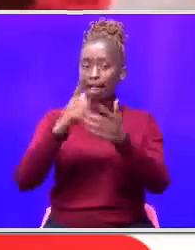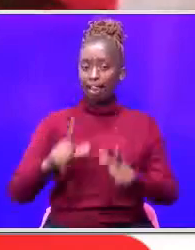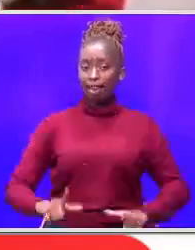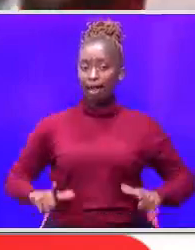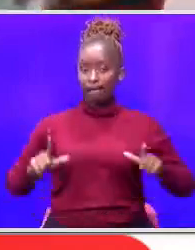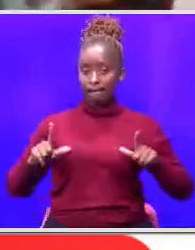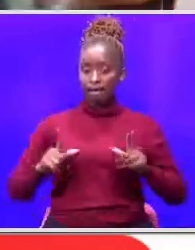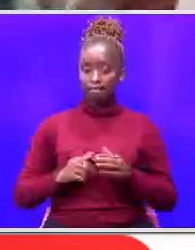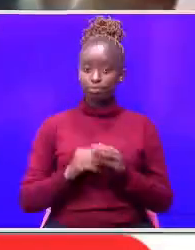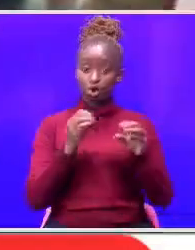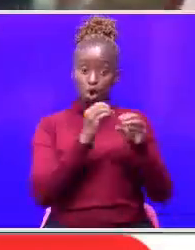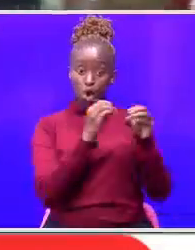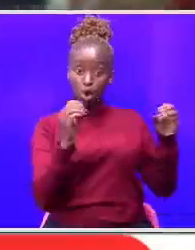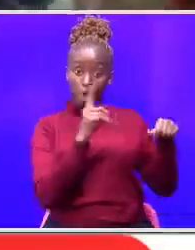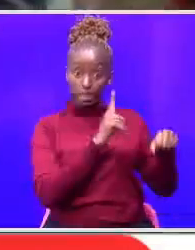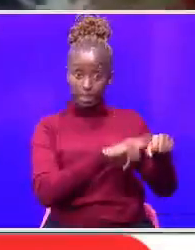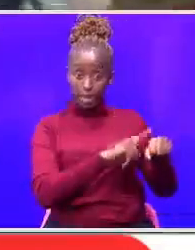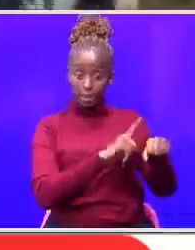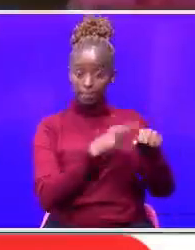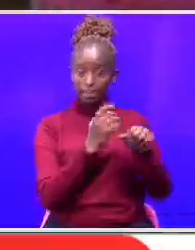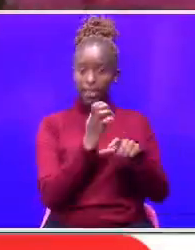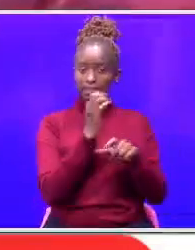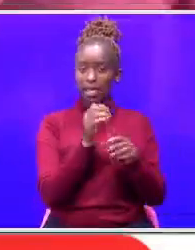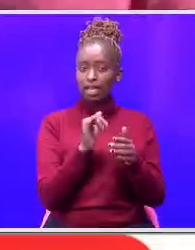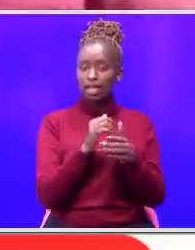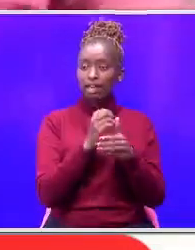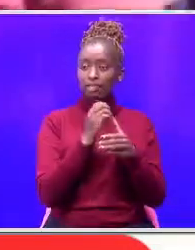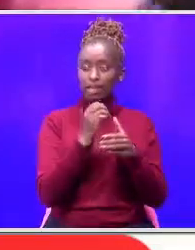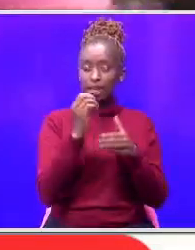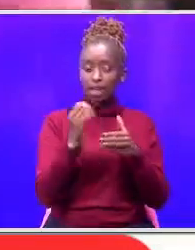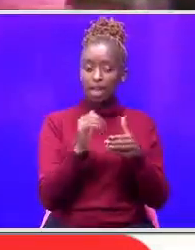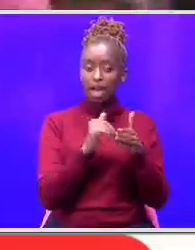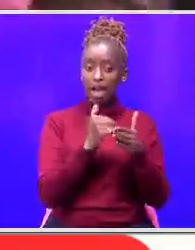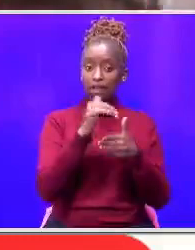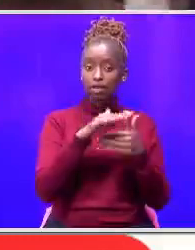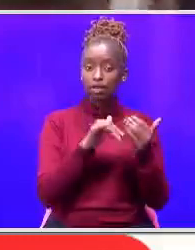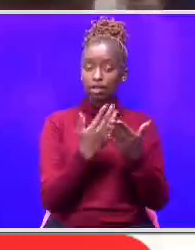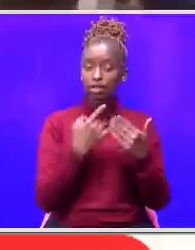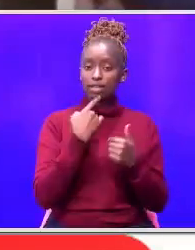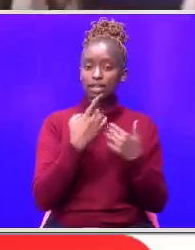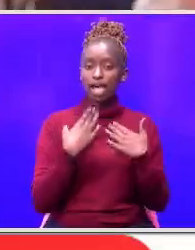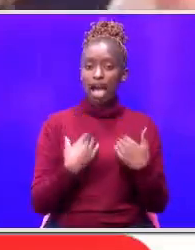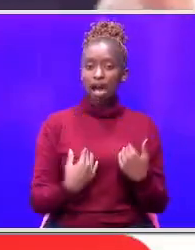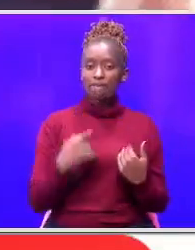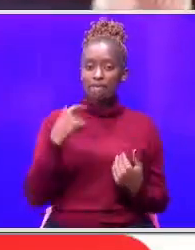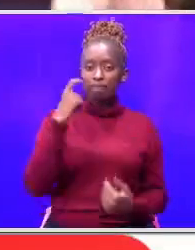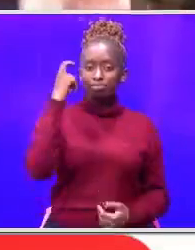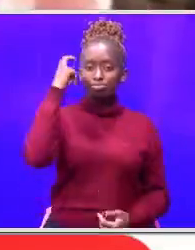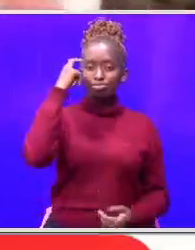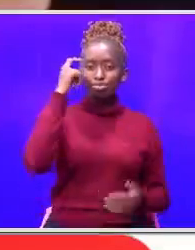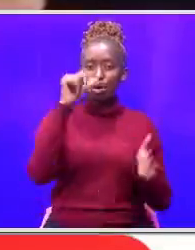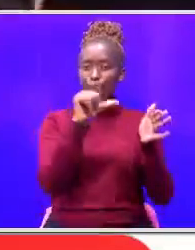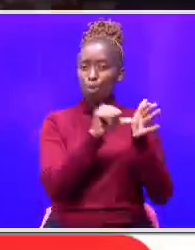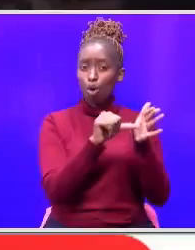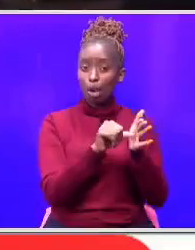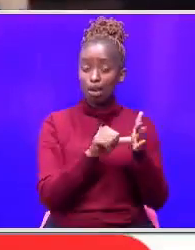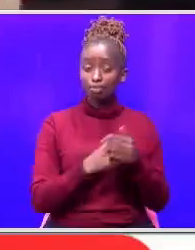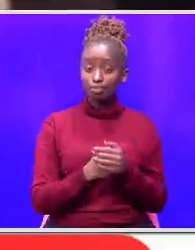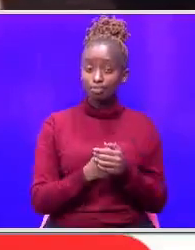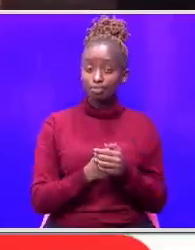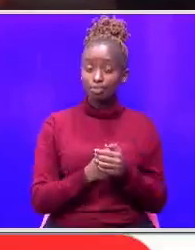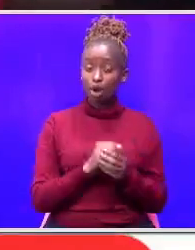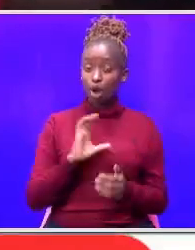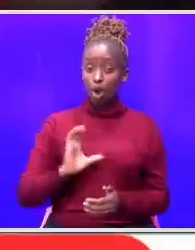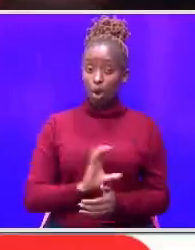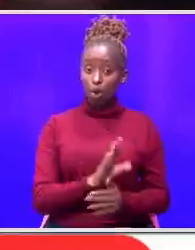kipindi kirefu, hata hivyo, taarifa za muuaji huyo zilizagaa kuwa alikuwa na matatizo ya kiakili. Kulingana na mjibu wa kamishna wa